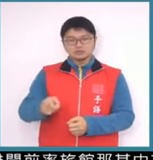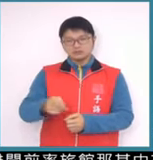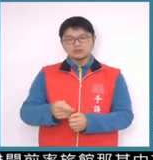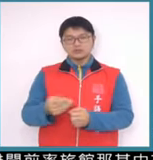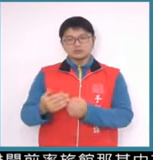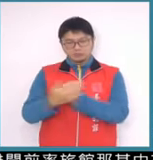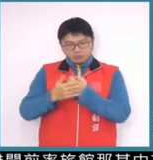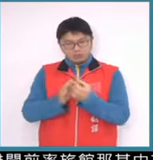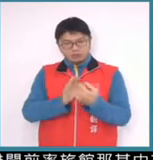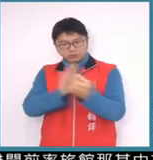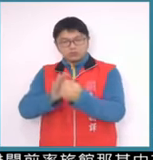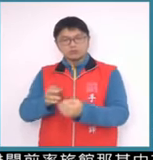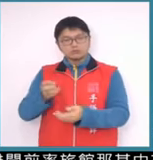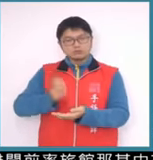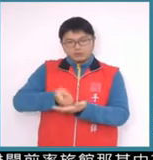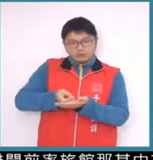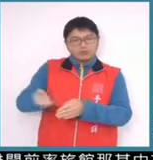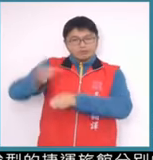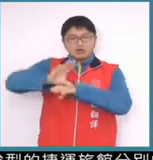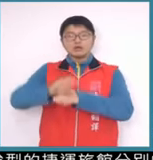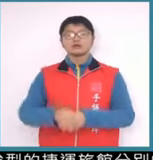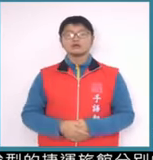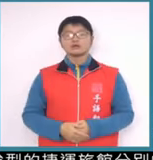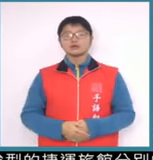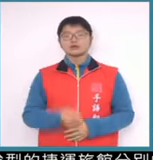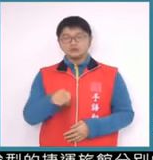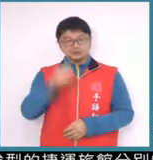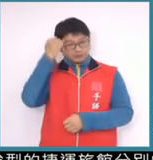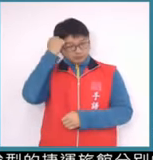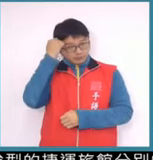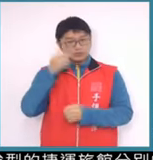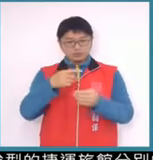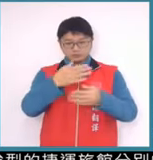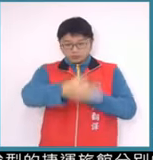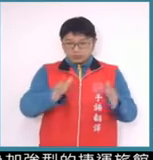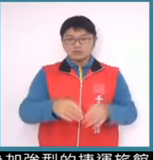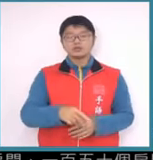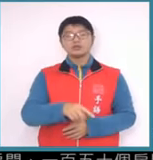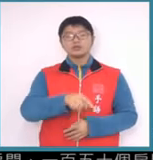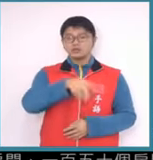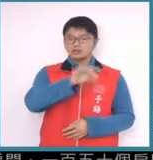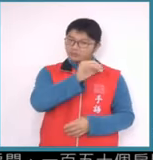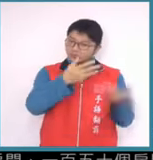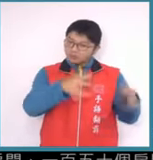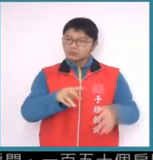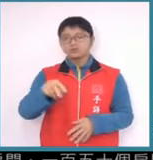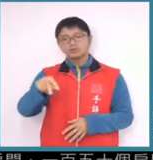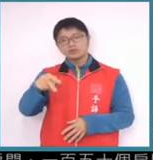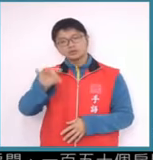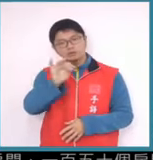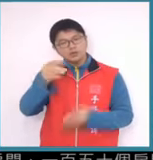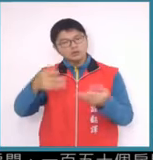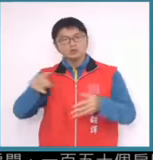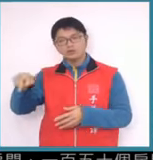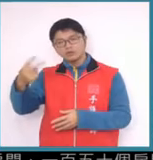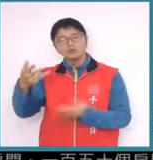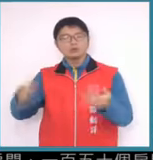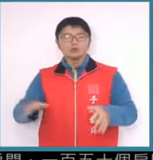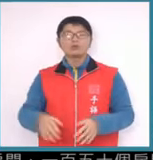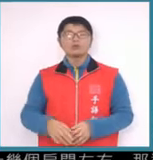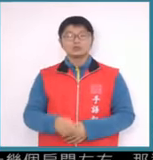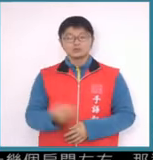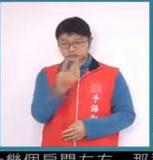有120个房间、150个房间以及有230几个房间左右。那这三家，那么